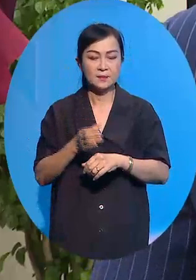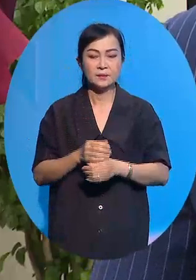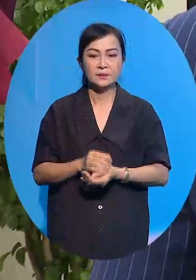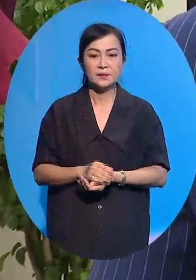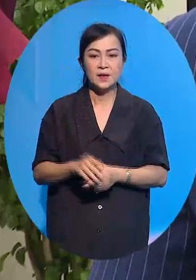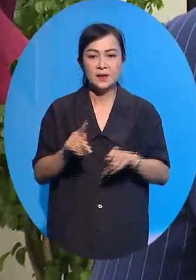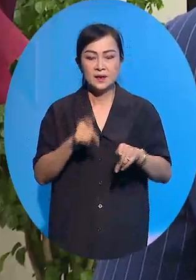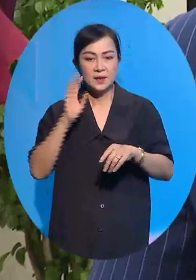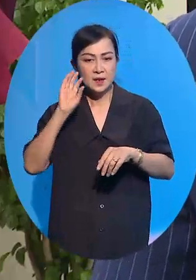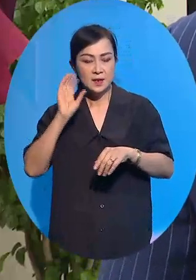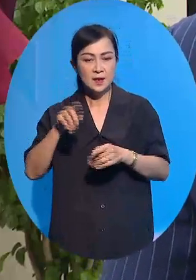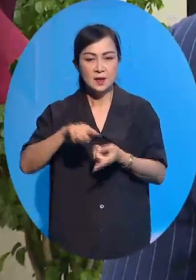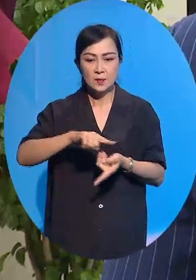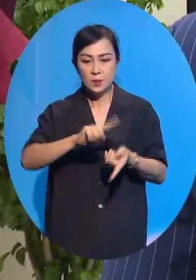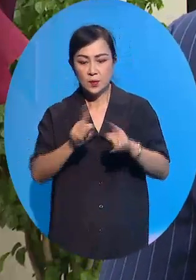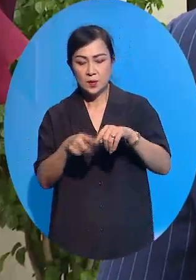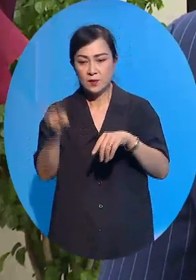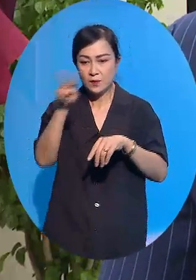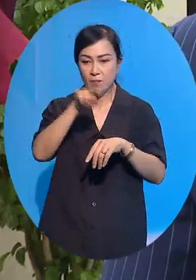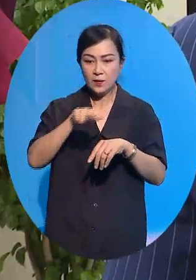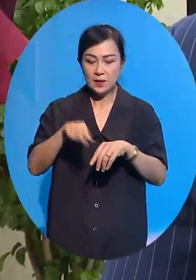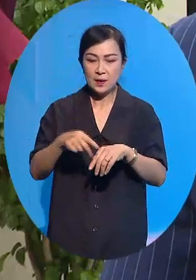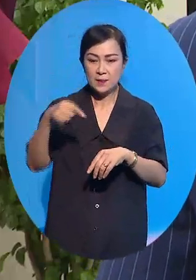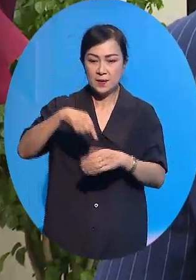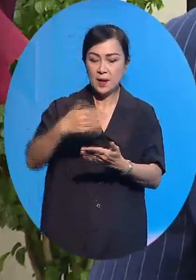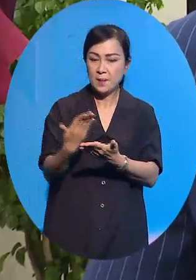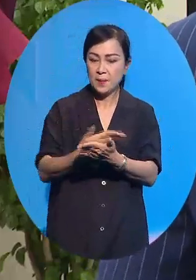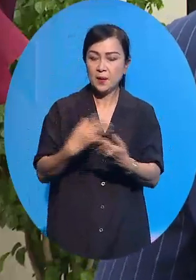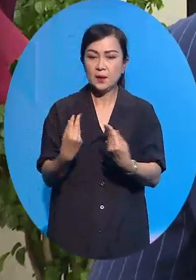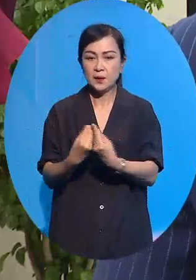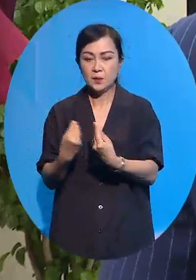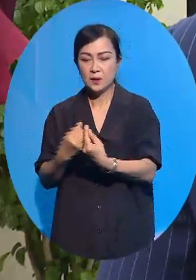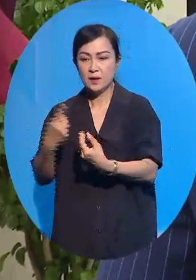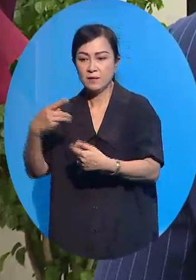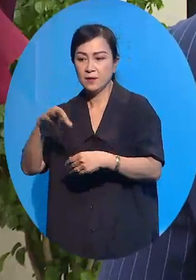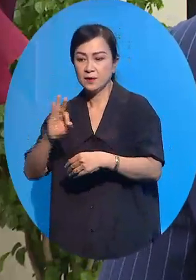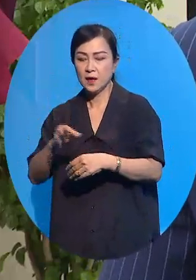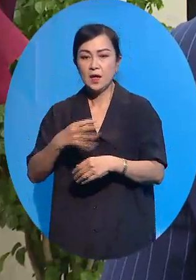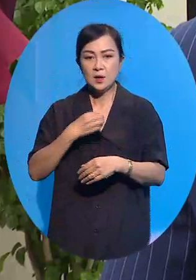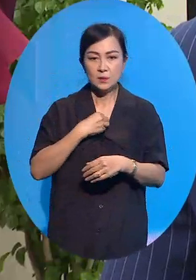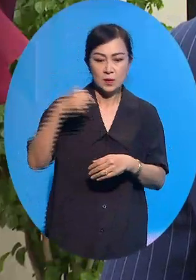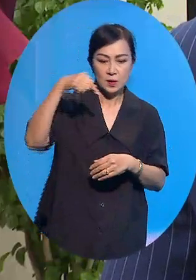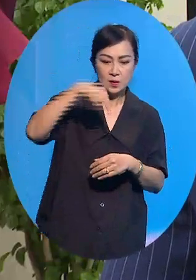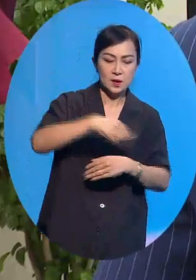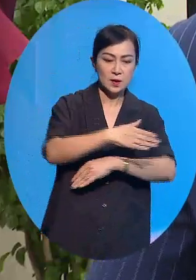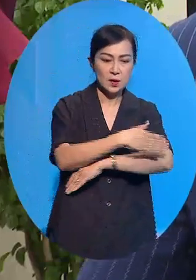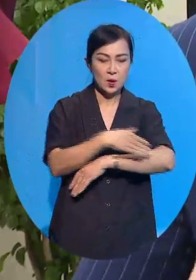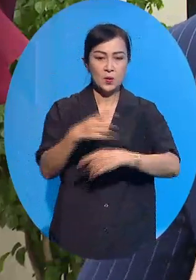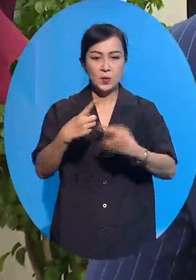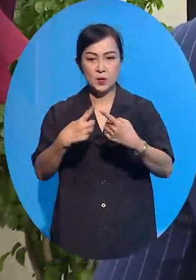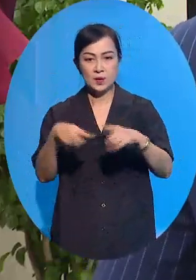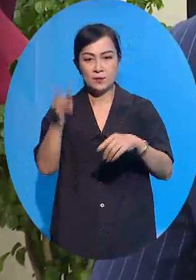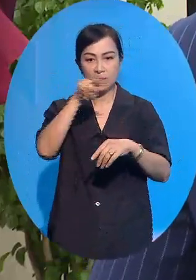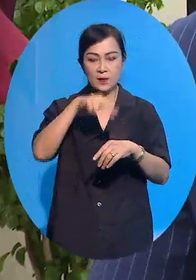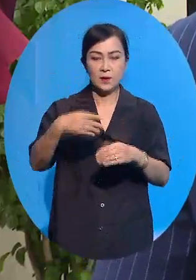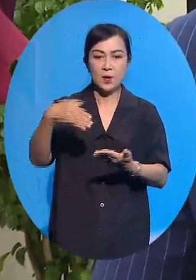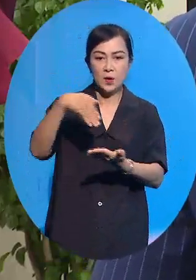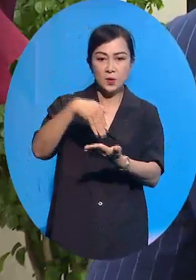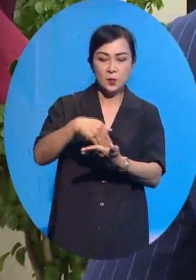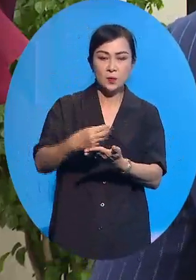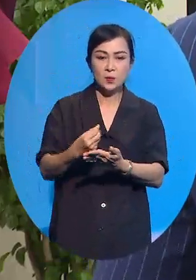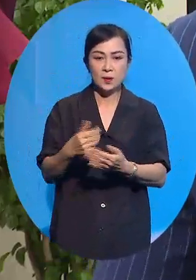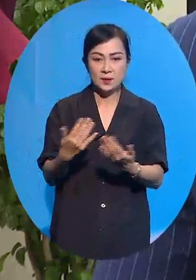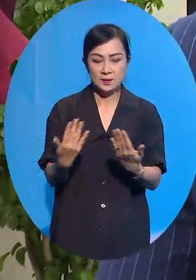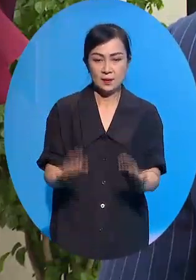kinh tế thế giới có sự dịch chuyển và Việt Nam đang trở thành điểm đến mới của các nhà đầu tư phương Tây, chúng tôi đã đến đây để hỗ trợ các doanh nghiệp Việt Nam thu hút những dòng vốn